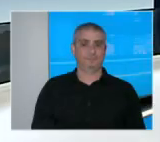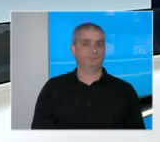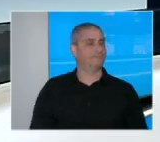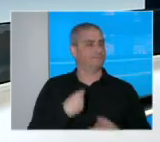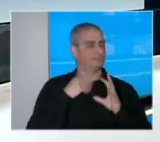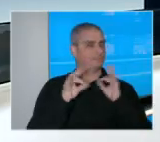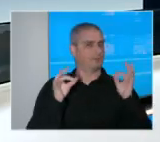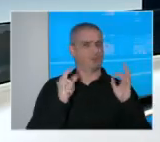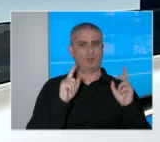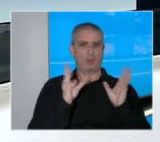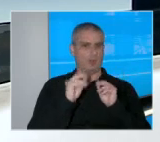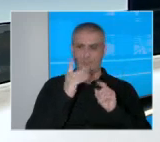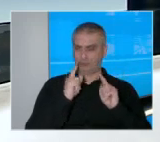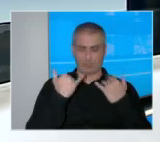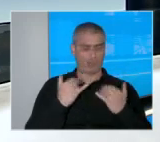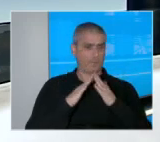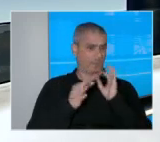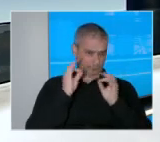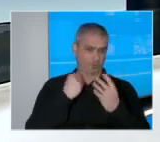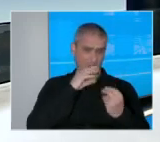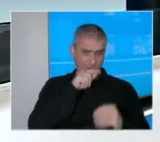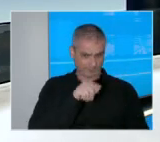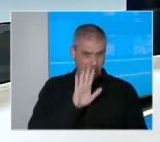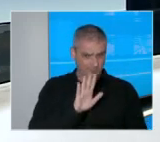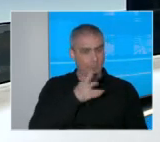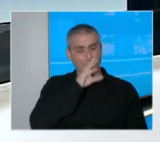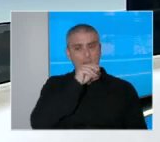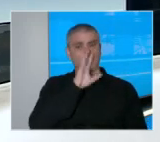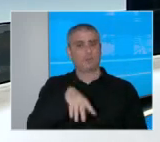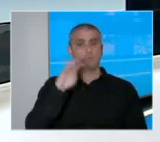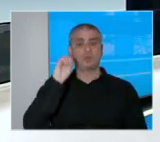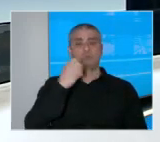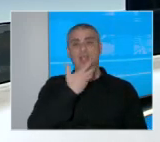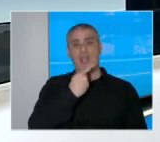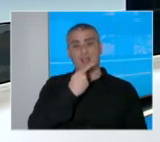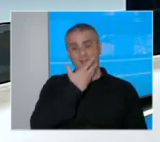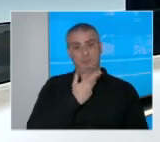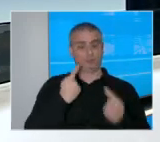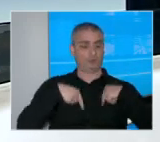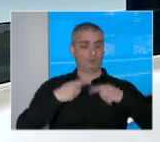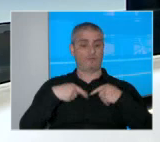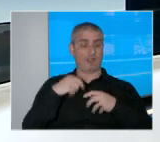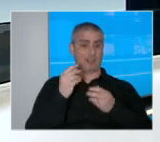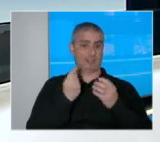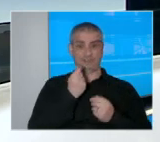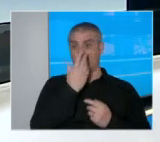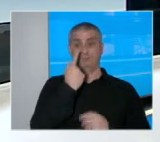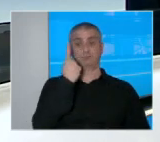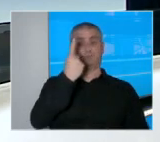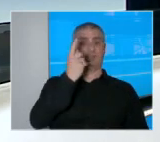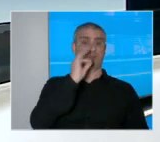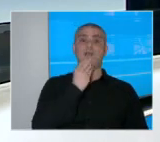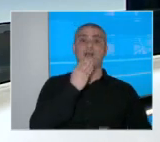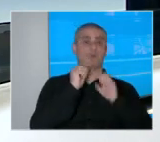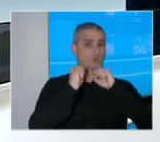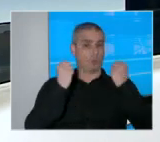בוא נתחיל דווקא לא עם מה שהיה היום בית המשפט, תכף גם נגיע לזה. בוא נדבר על מוישה גפני, יושב ראש ועדת הכספים, האיש מספר אחד של